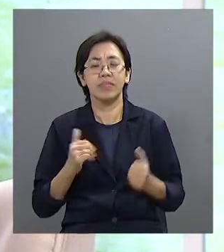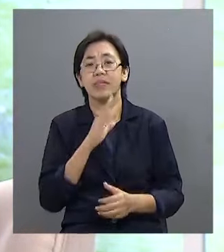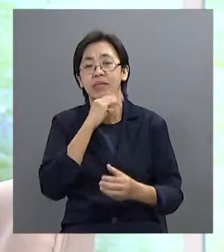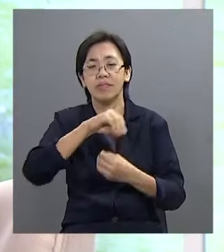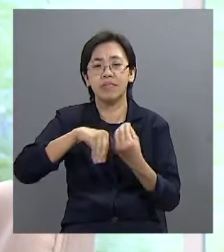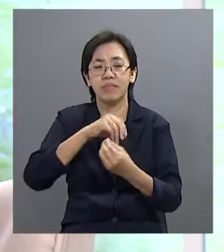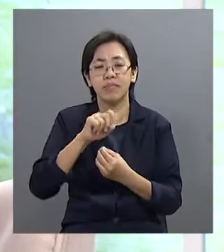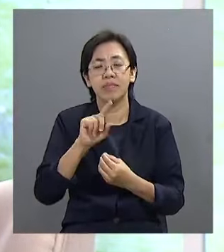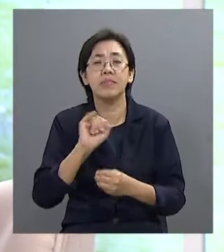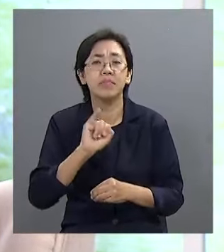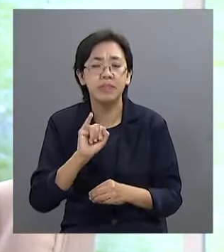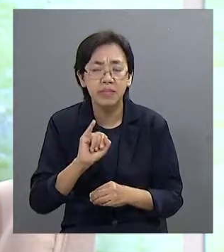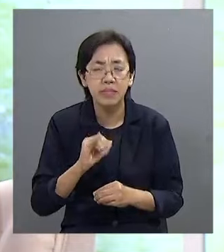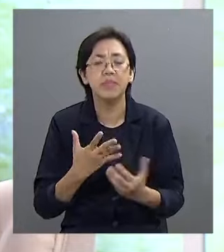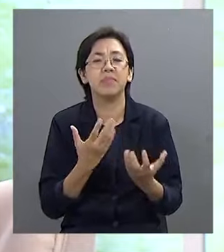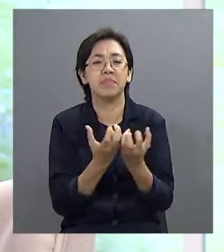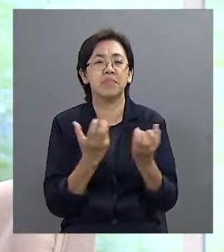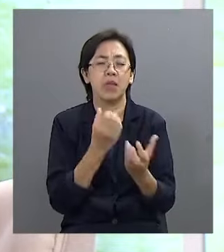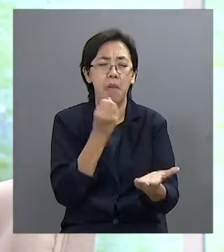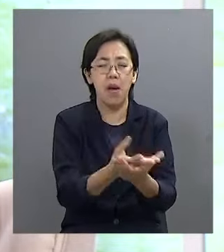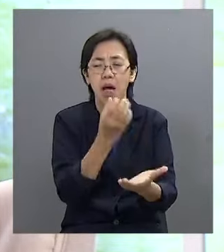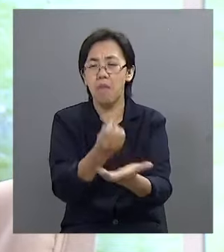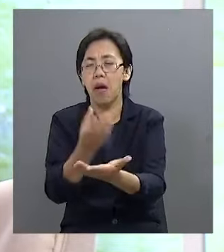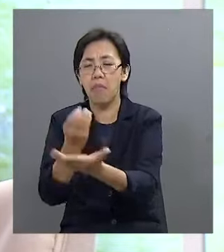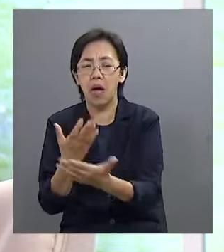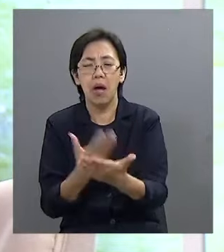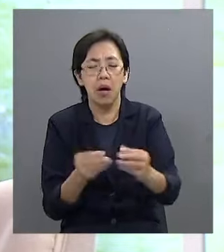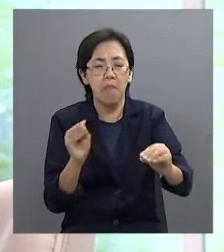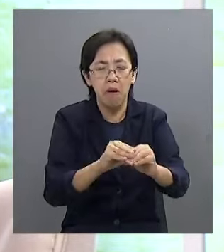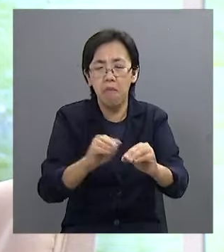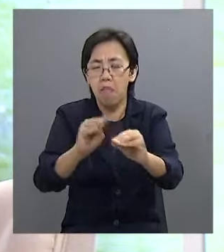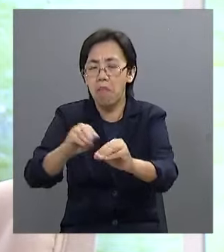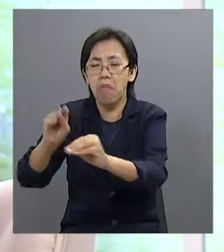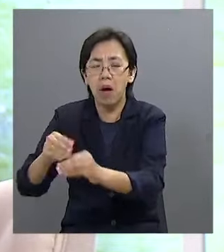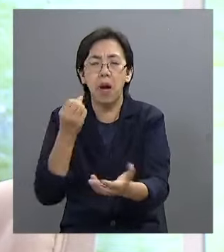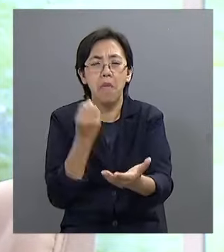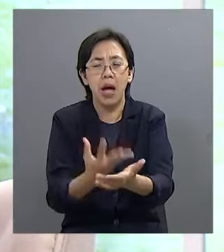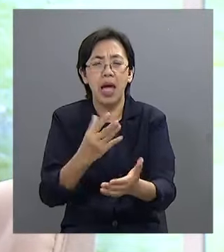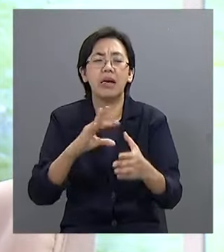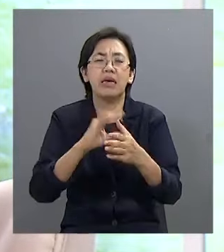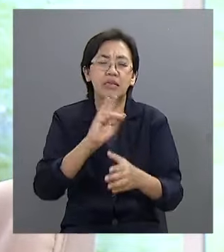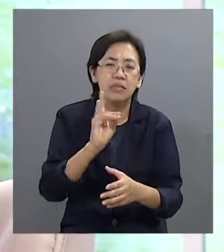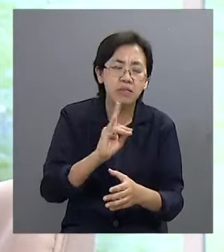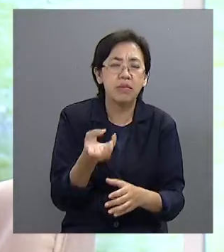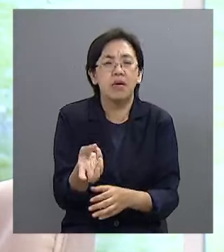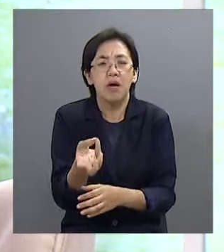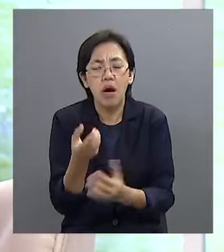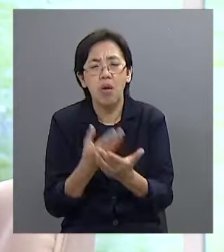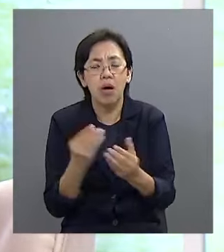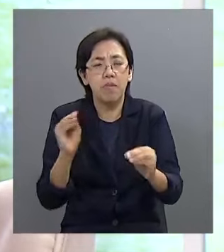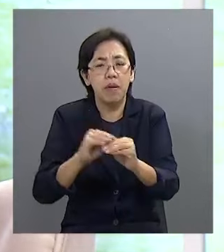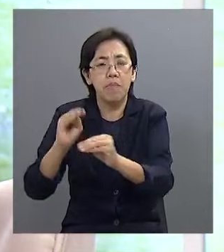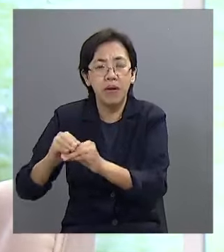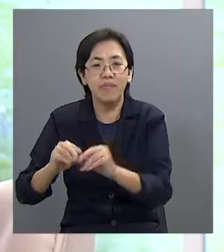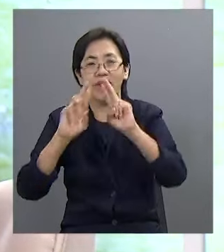ราคาอย่างที่เราทราบกันดีว่าขึ้นราคากันไปหมดแล้วนะคะจะเป็นเนื้อสัตว์จะเป็นข้าวสารแต่พาไปดูอีกหนึ่งร้านก๋วยเตี๋ยวนี้ที่ยังข